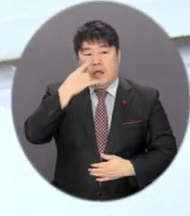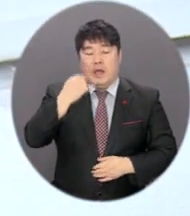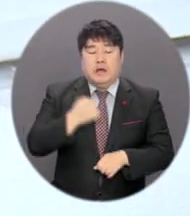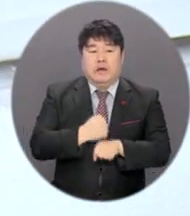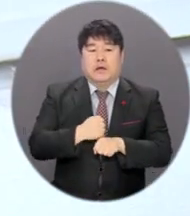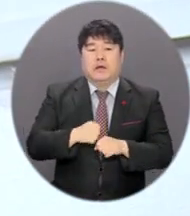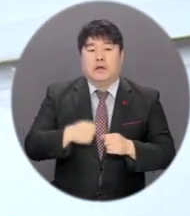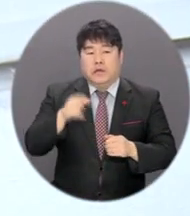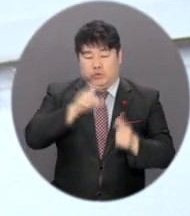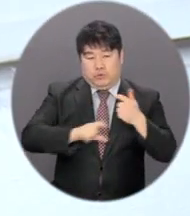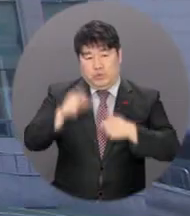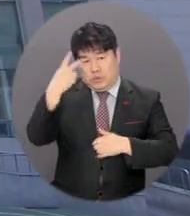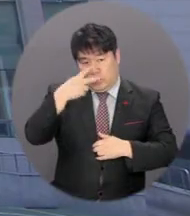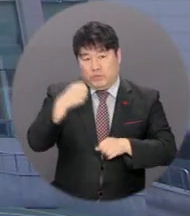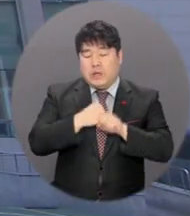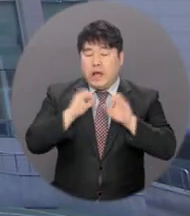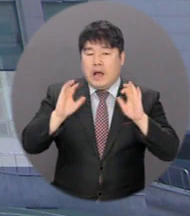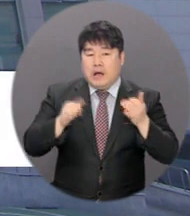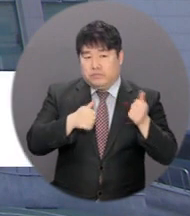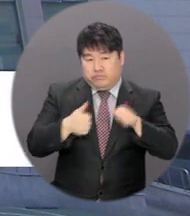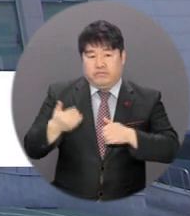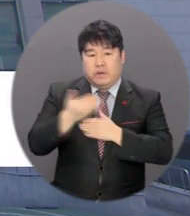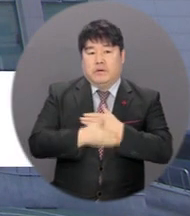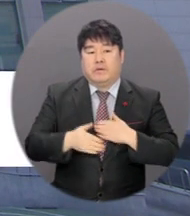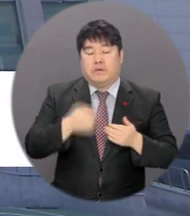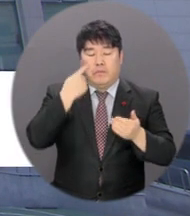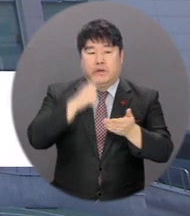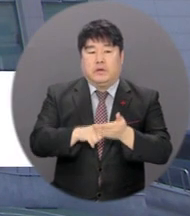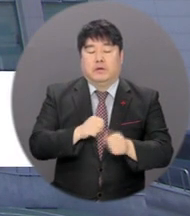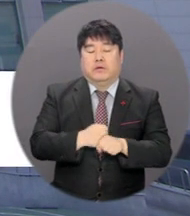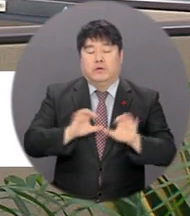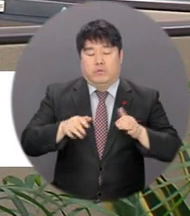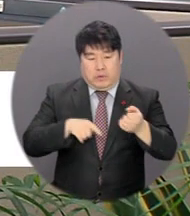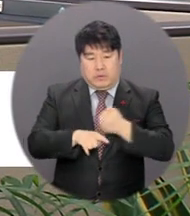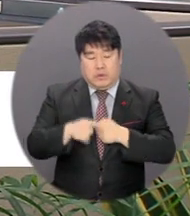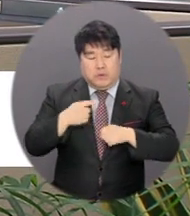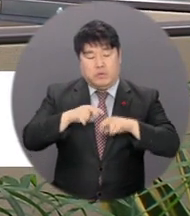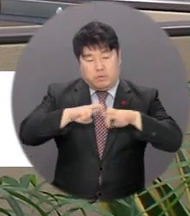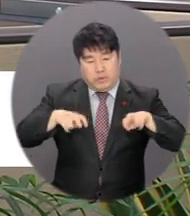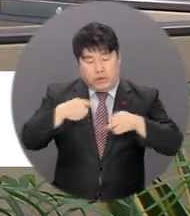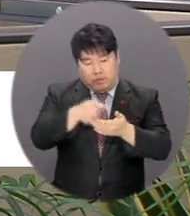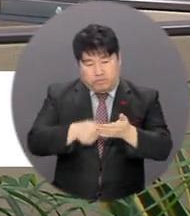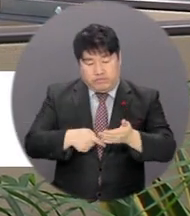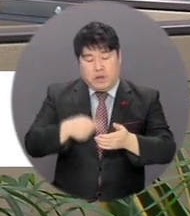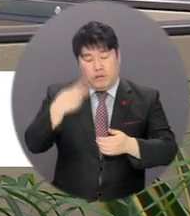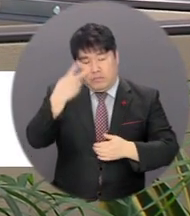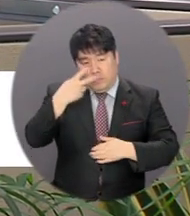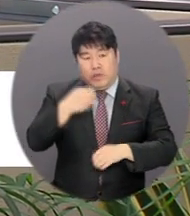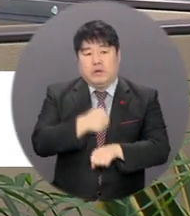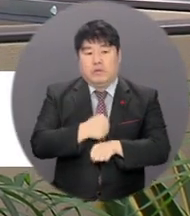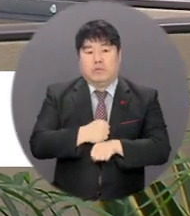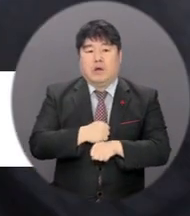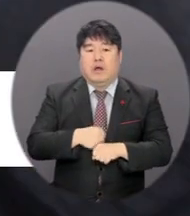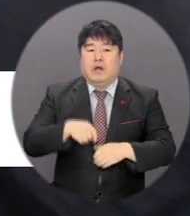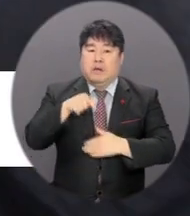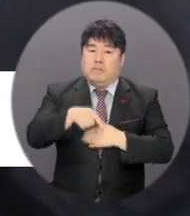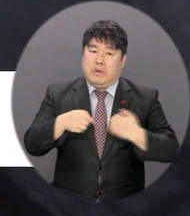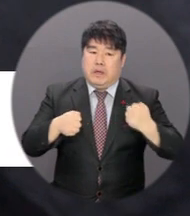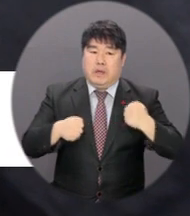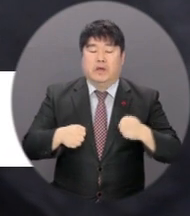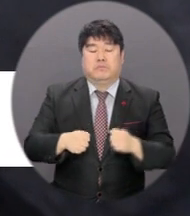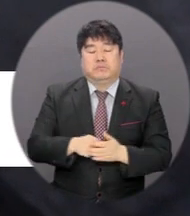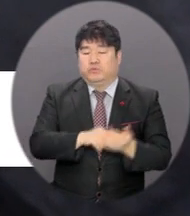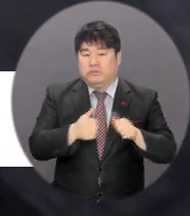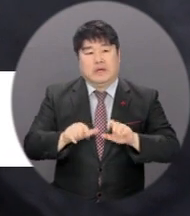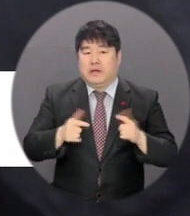시신까지 발견했습니다. 경찰은 국과수 부검 결과 외력에 의한 손상은 없는 것으로 판단했습니다. 40대